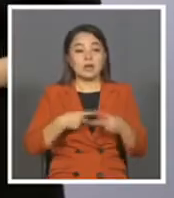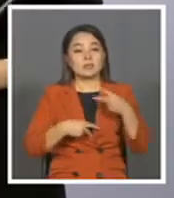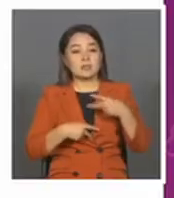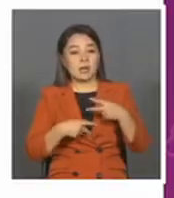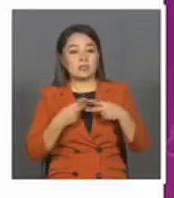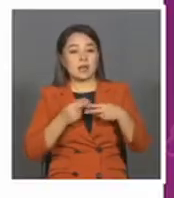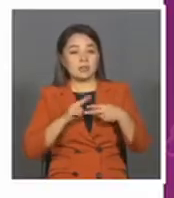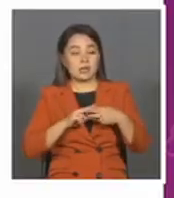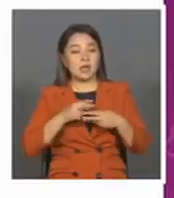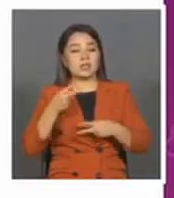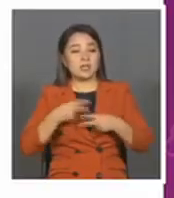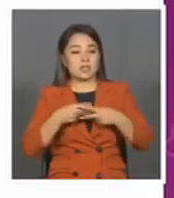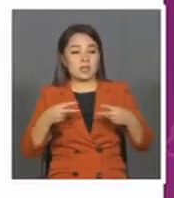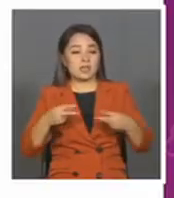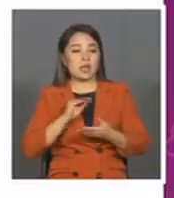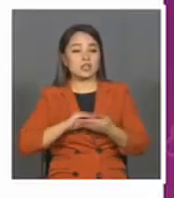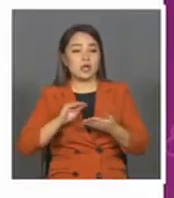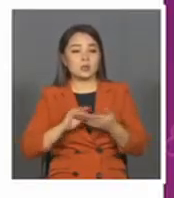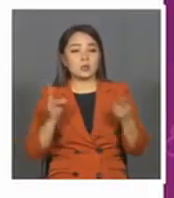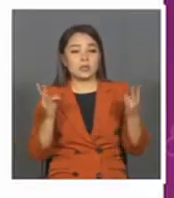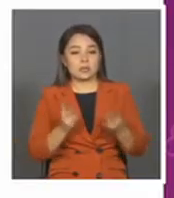жазыңыз.